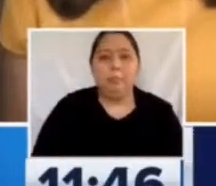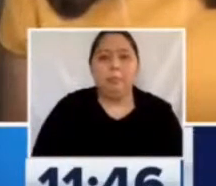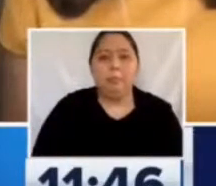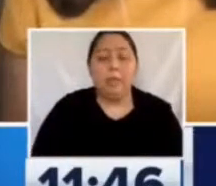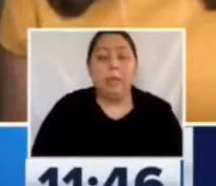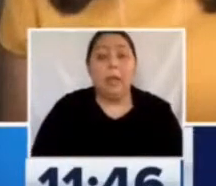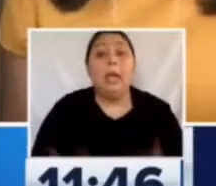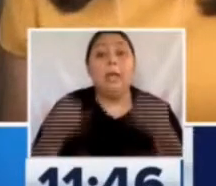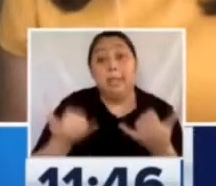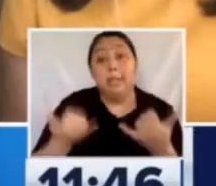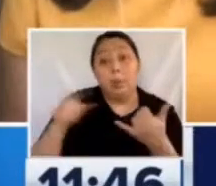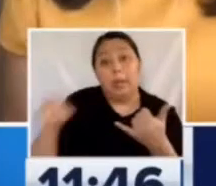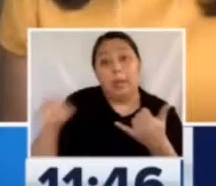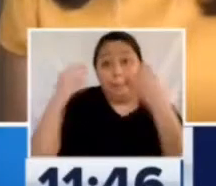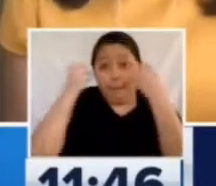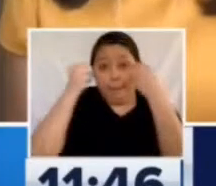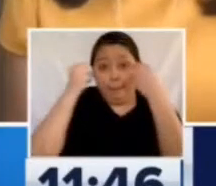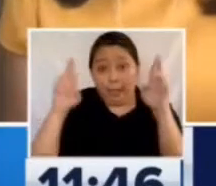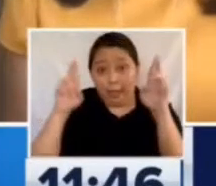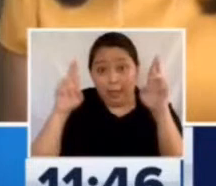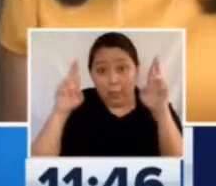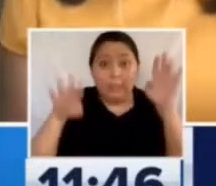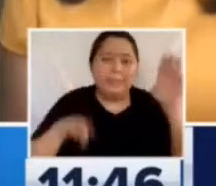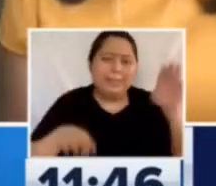magagamit ng inyong mga residente?